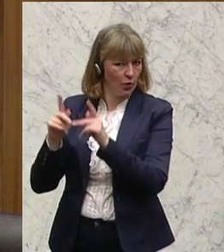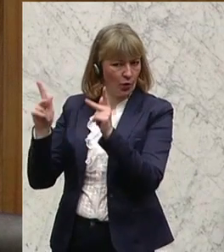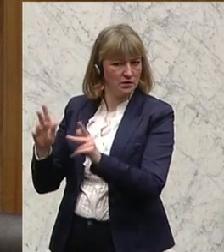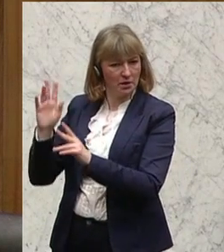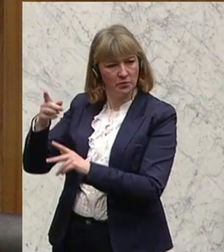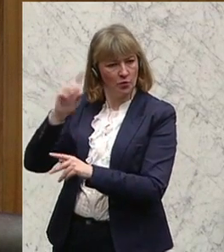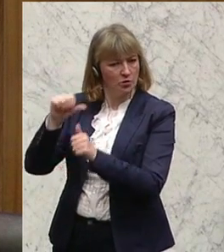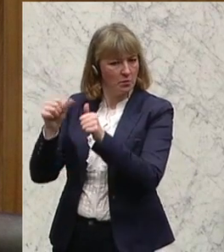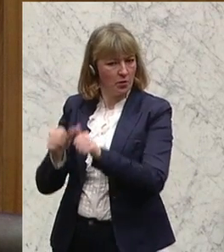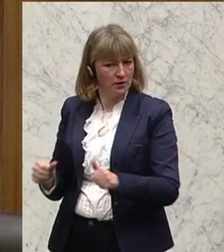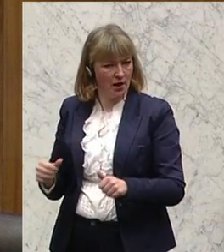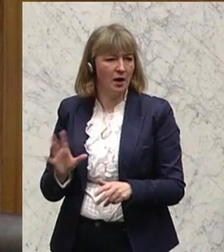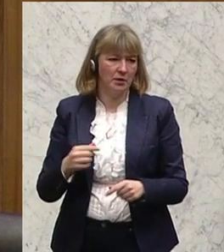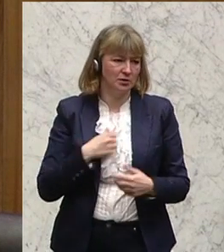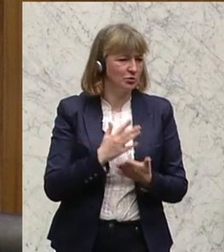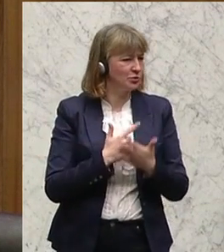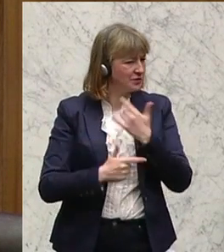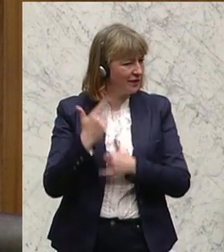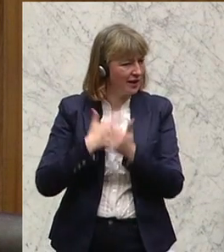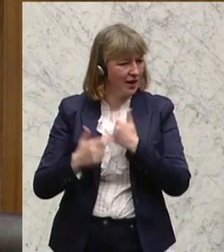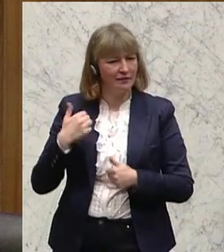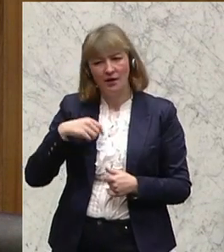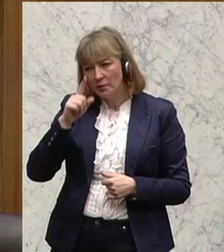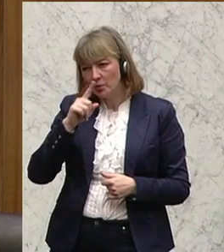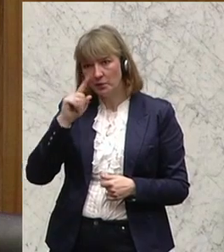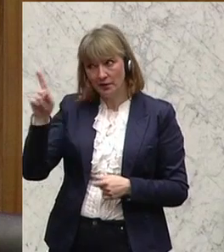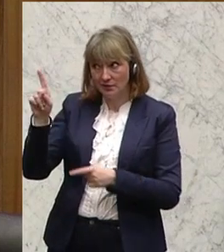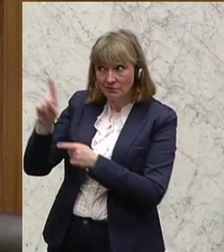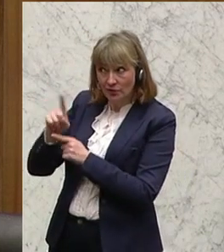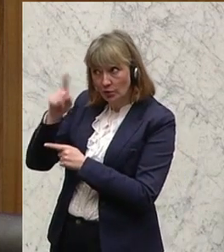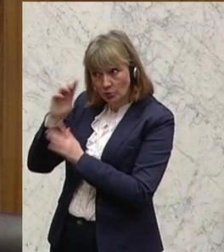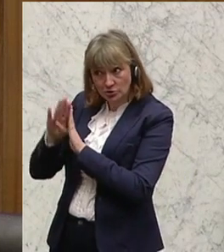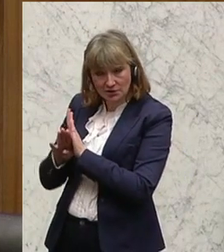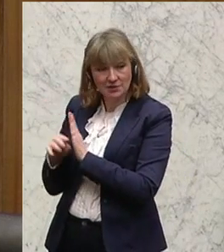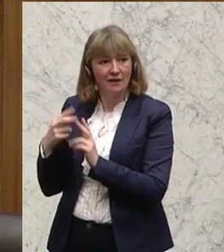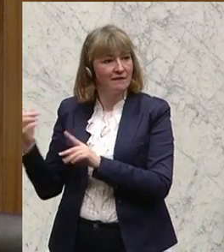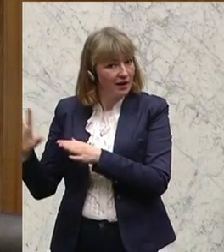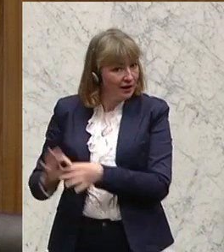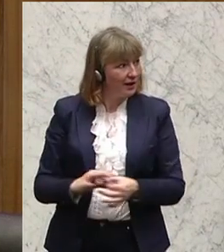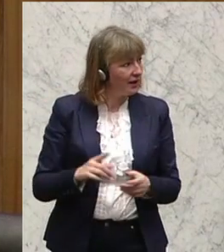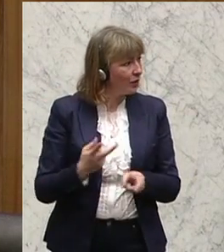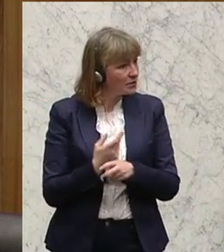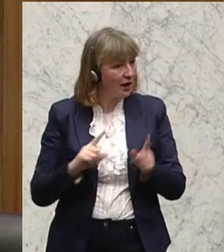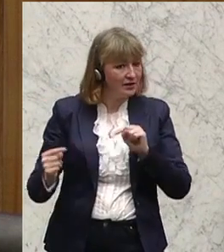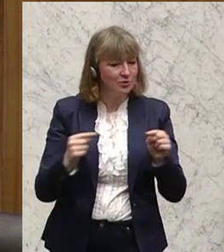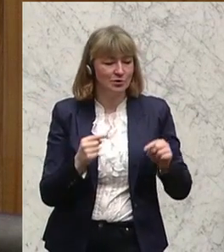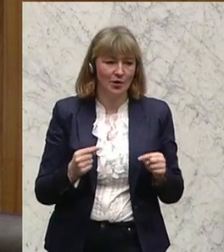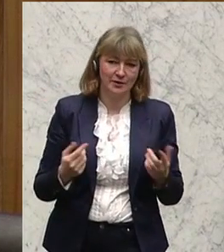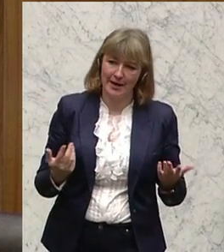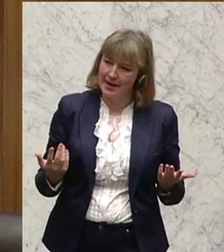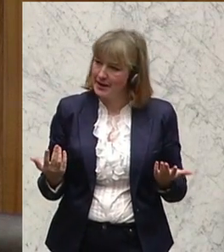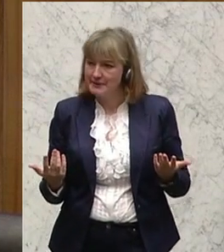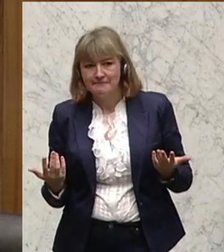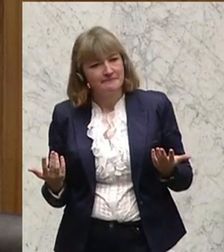Modells. Ich habe schon vor 2 Jahren versucht, anhand dieses deutschen Gesetzes auch die Diskussion in Österreich zu beleben. Aber auch das